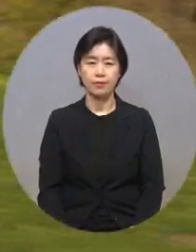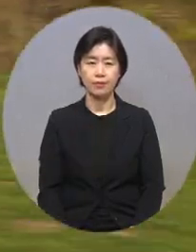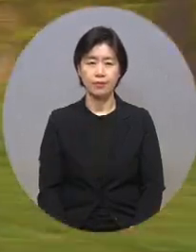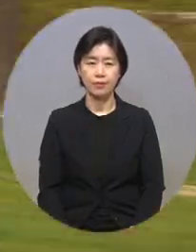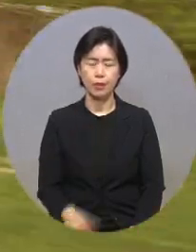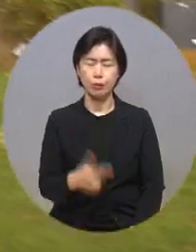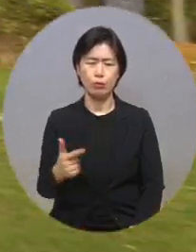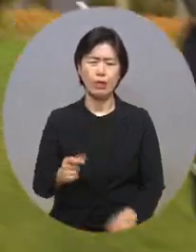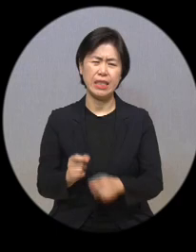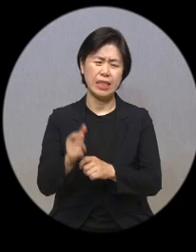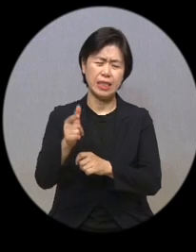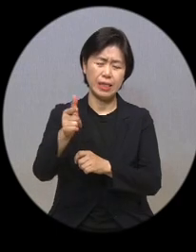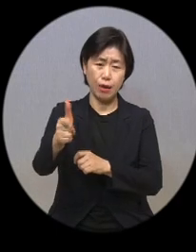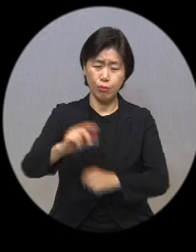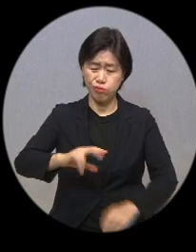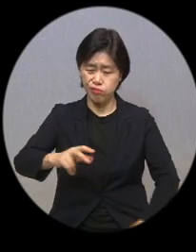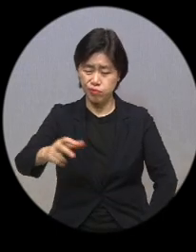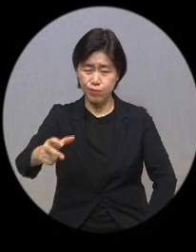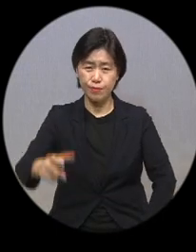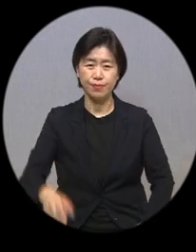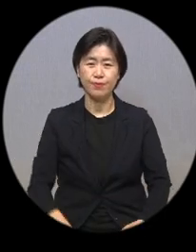너무 길게 갔어.